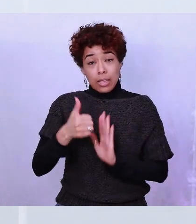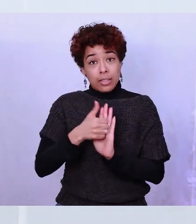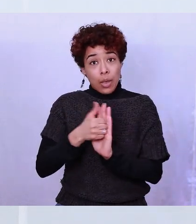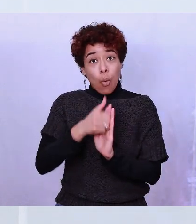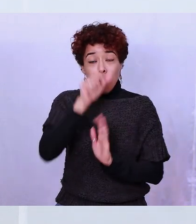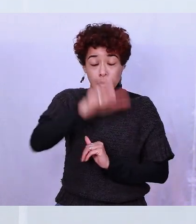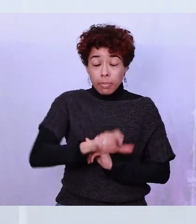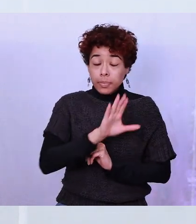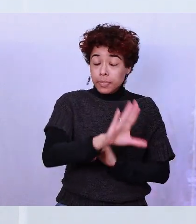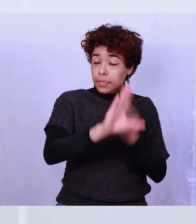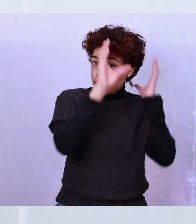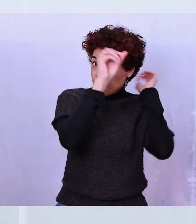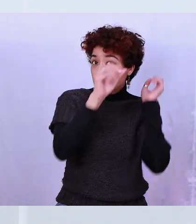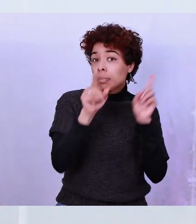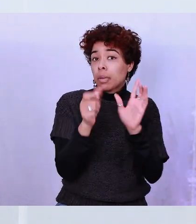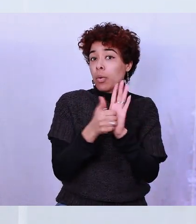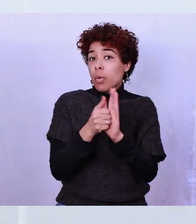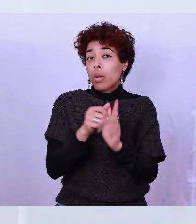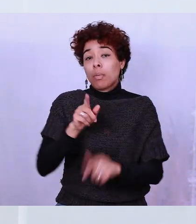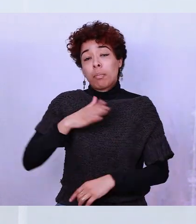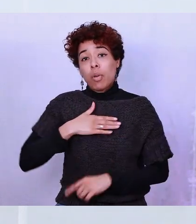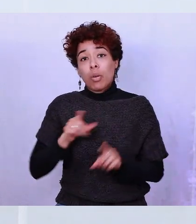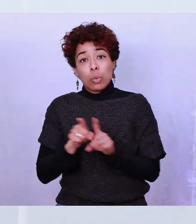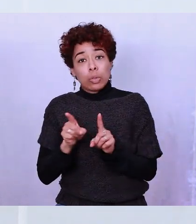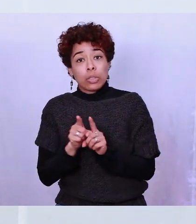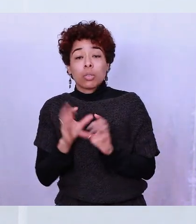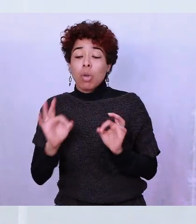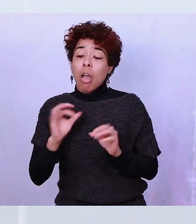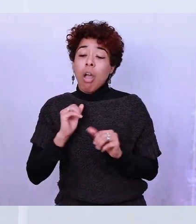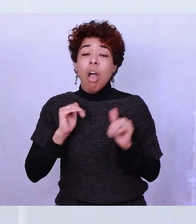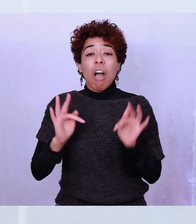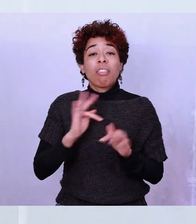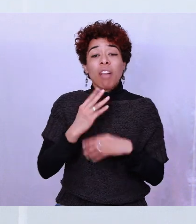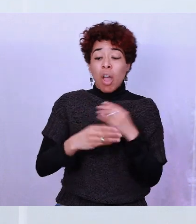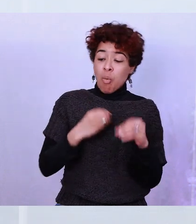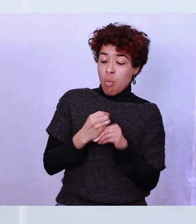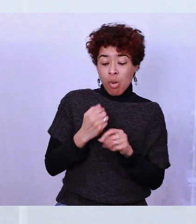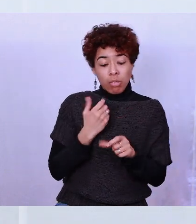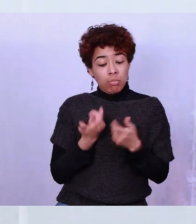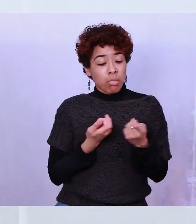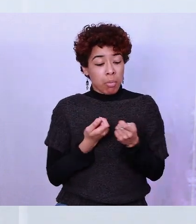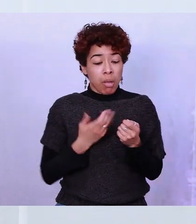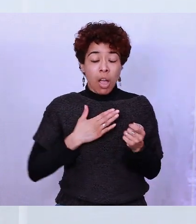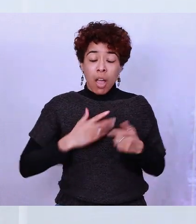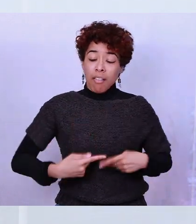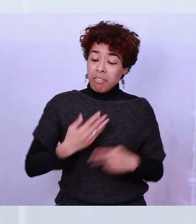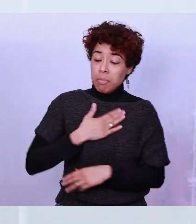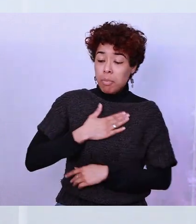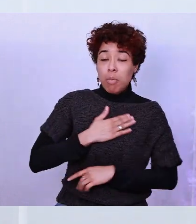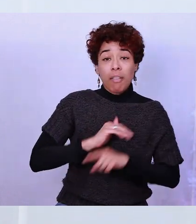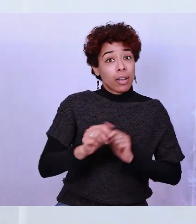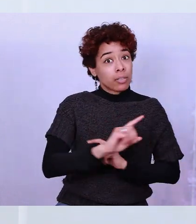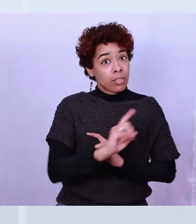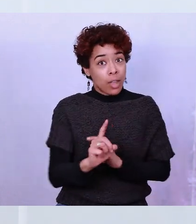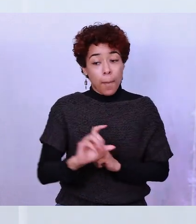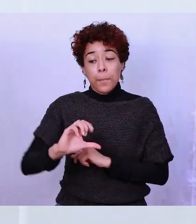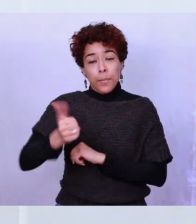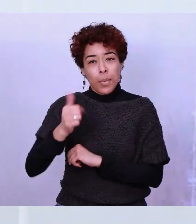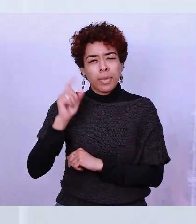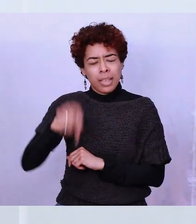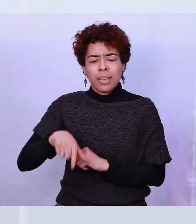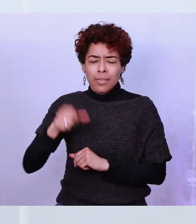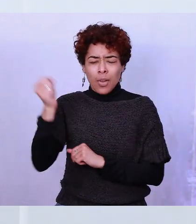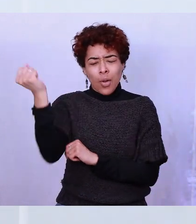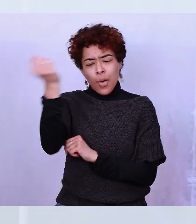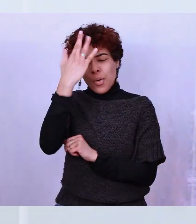mien. Nous ne sommes pas appelés à faire simplement nos affaires du monde, mais nous sommes appelés à ce que, en premier dans notre vie, on cherche le